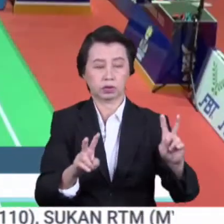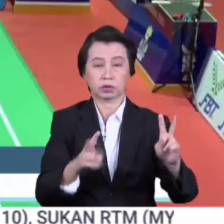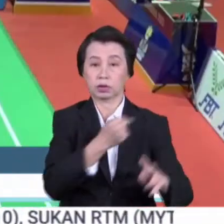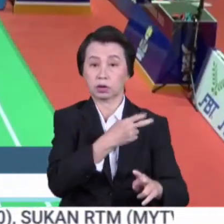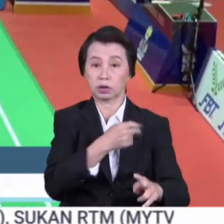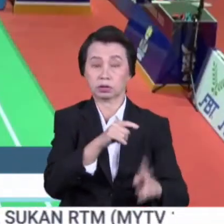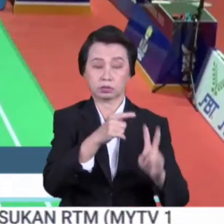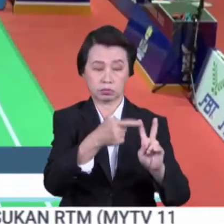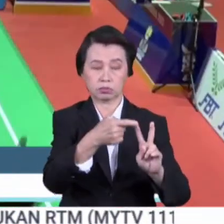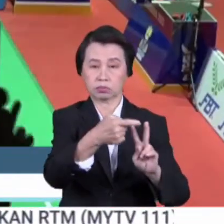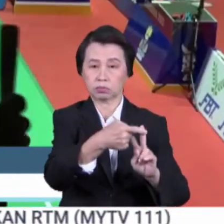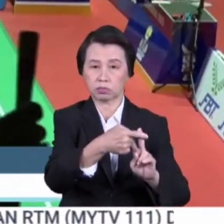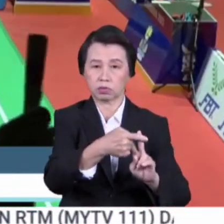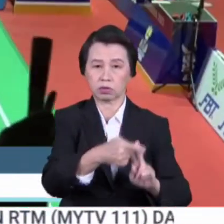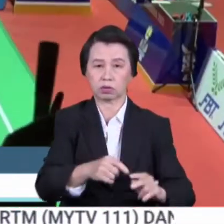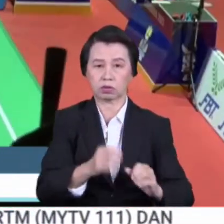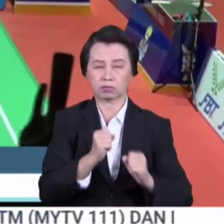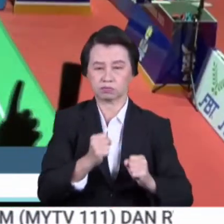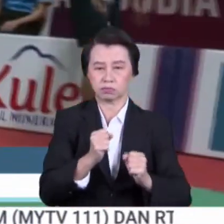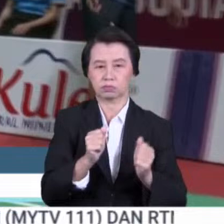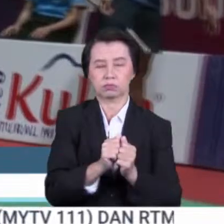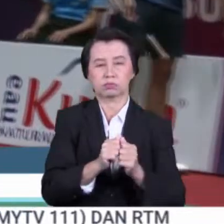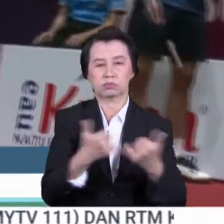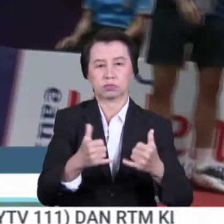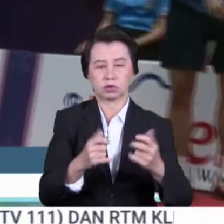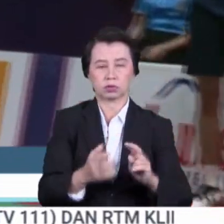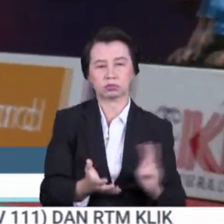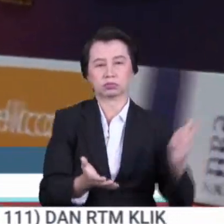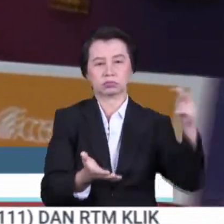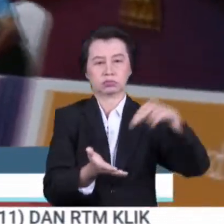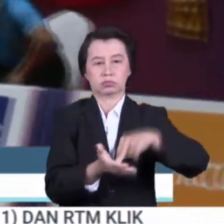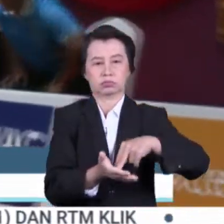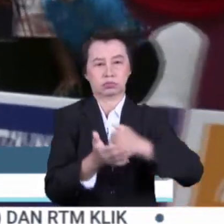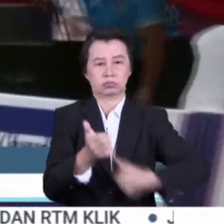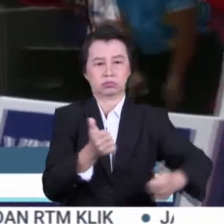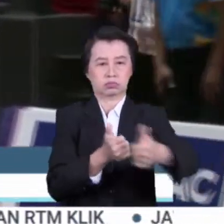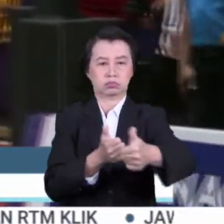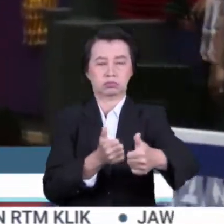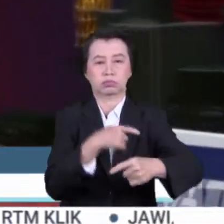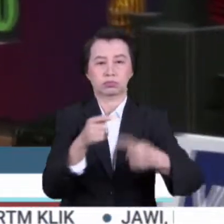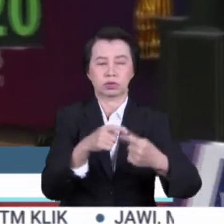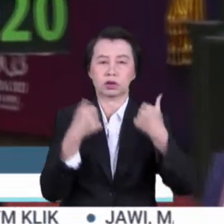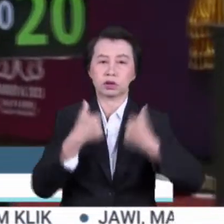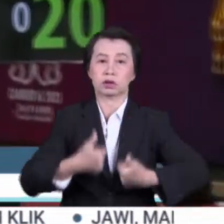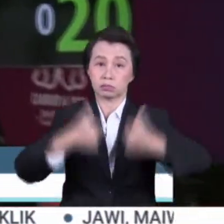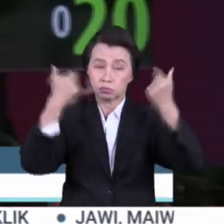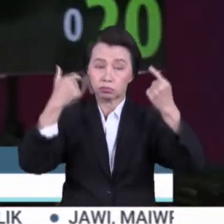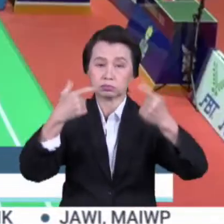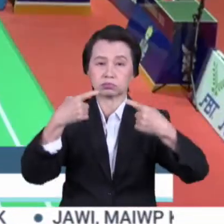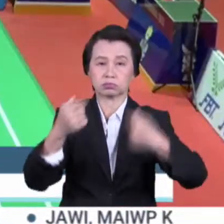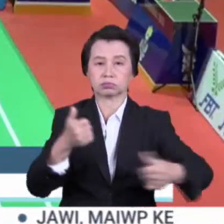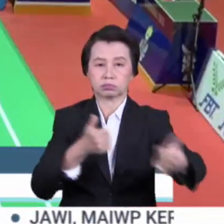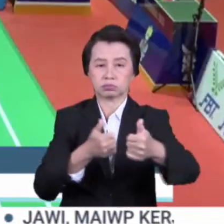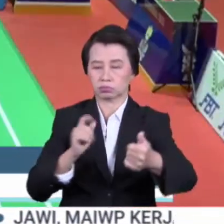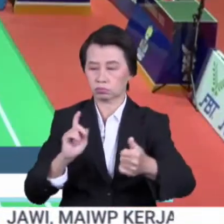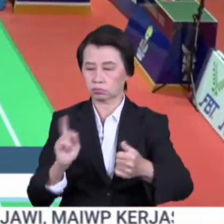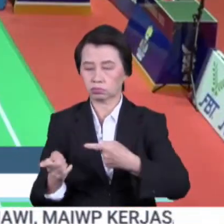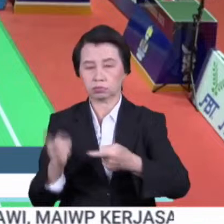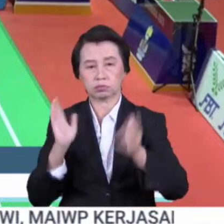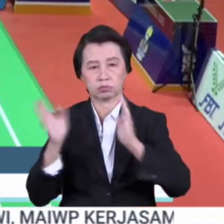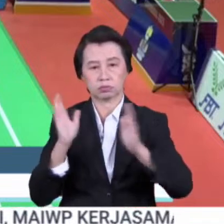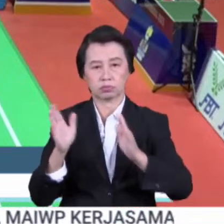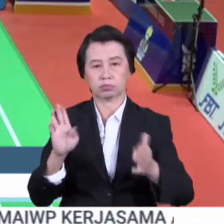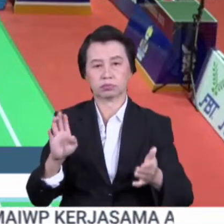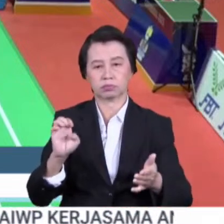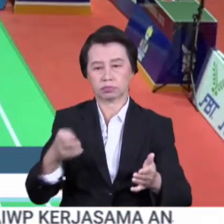Bagas Maulana memberi inspirasi kepada kebangkitan Indonesia apabila berjaya mengatasi bergu utama negara Beh